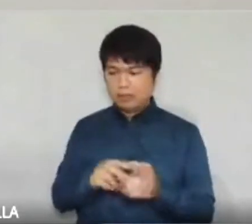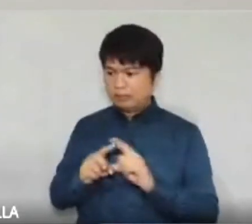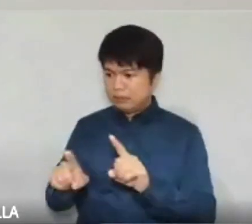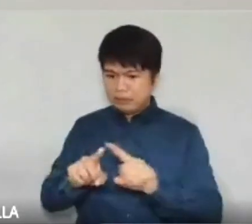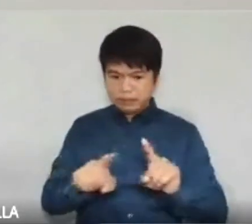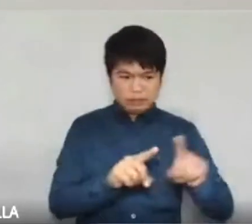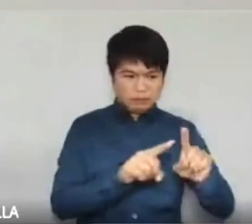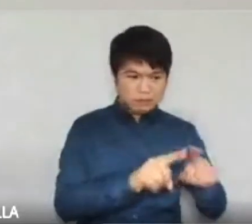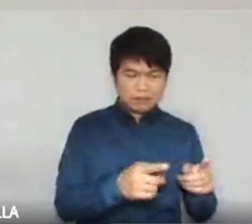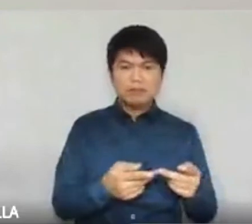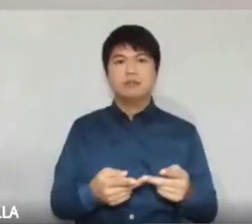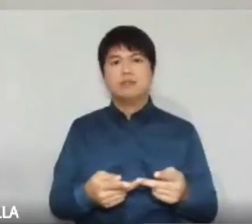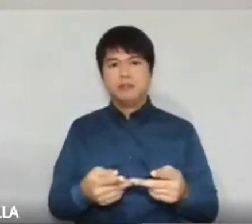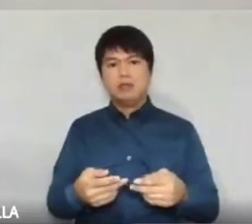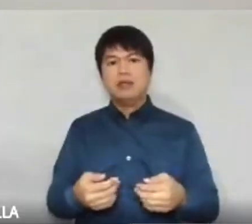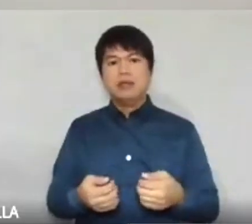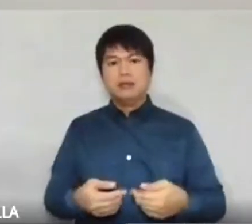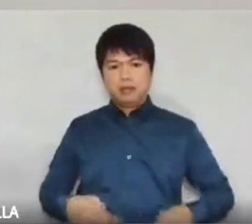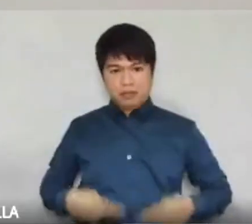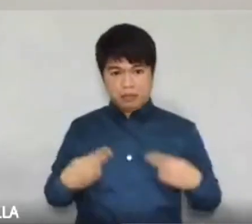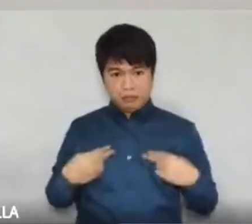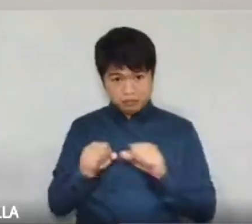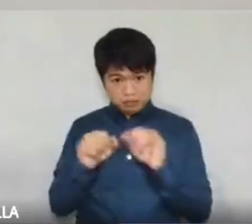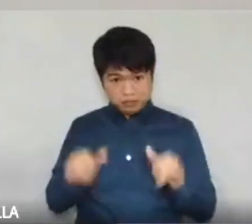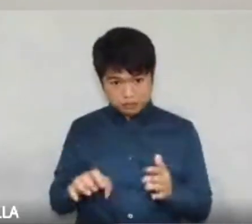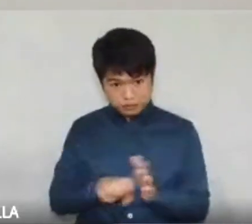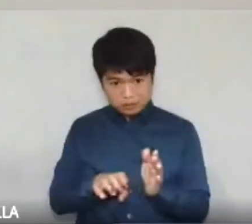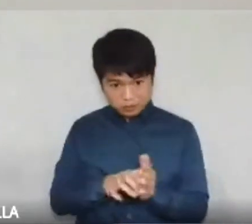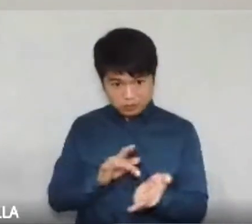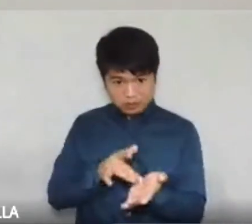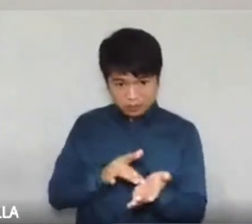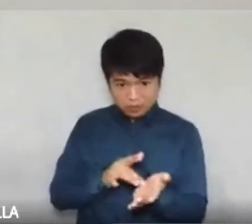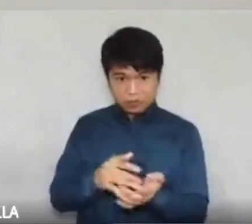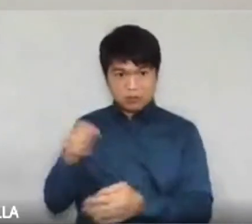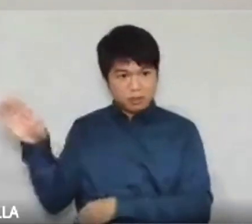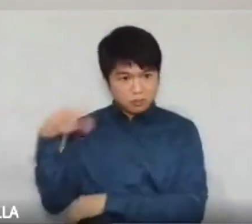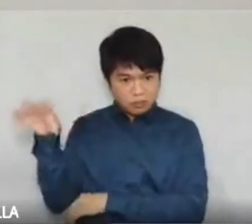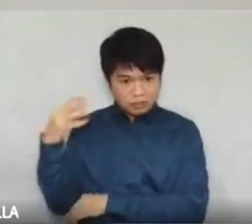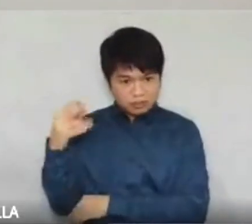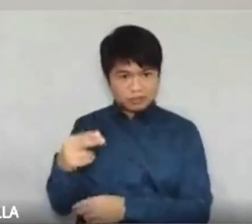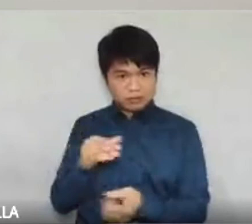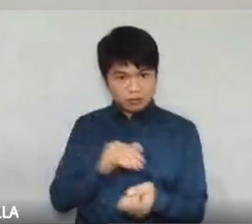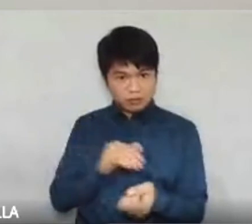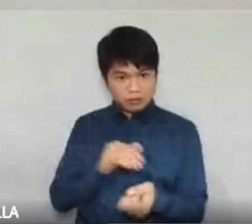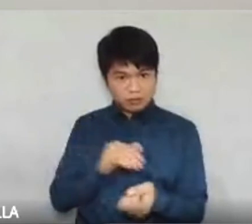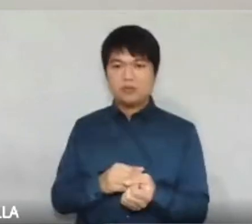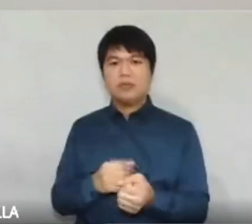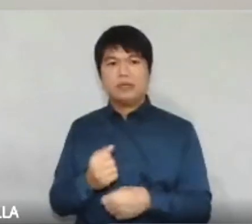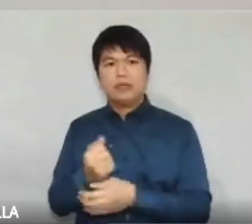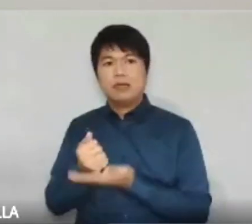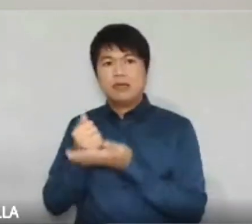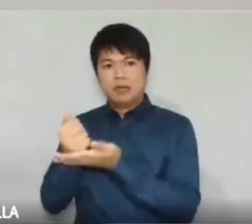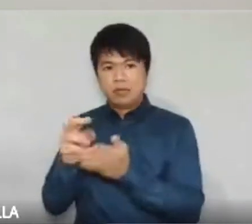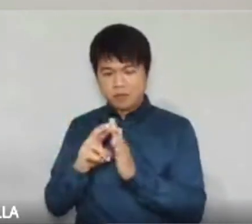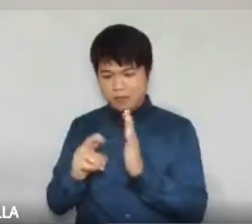ng health system. Halimbawa, gamot, ambulansya, mga espesyalista. Makakatulong ang regulasyon dito, no, kung paano natin higit